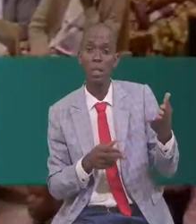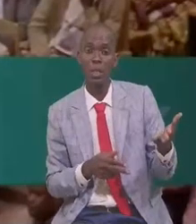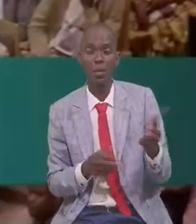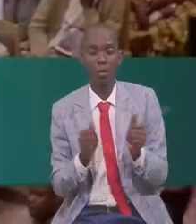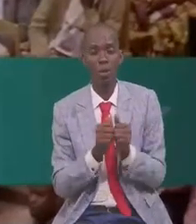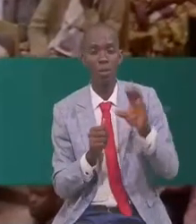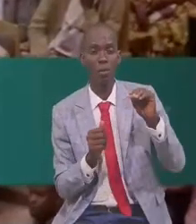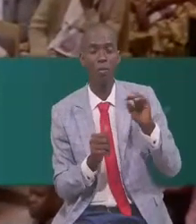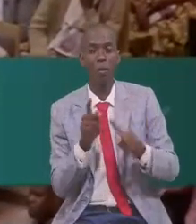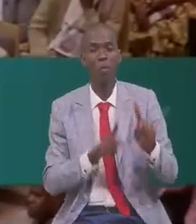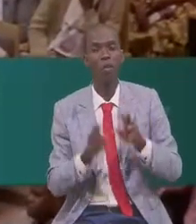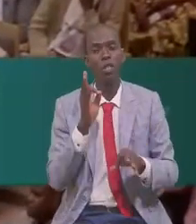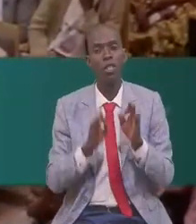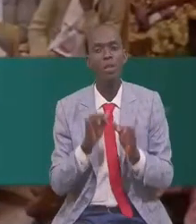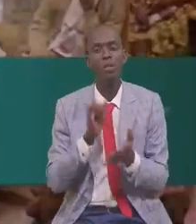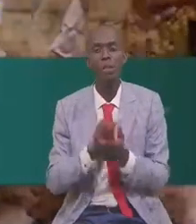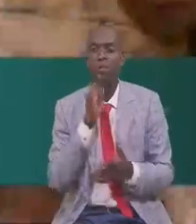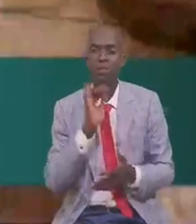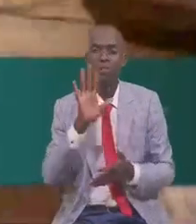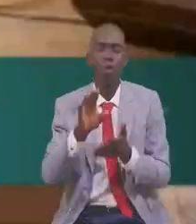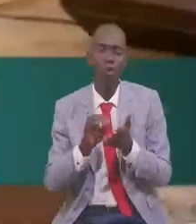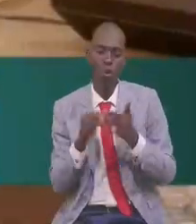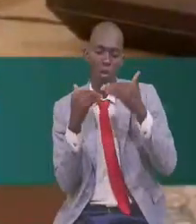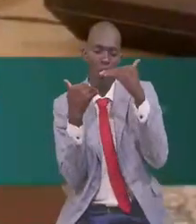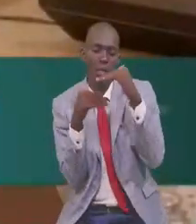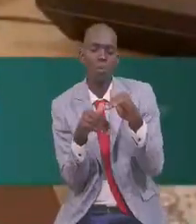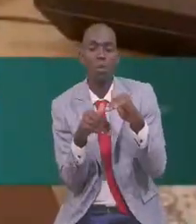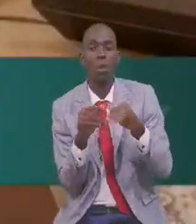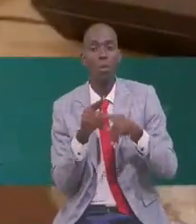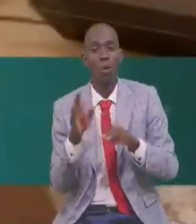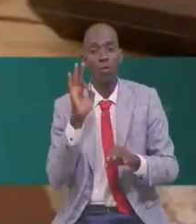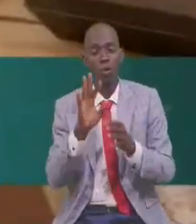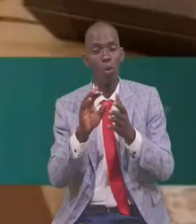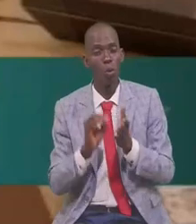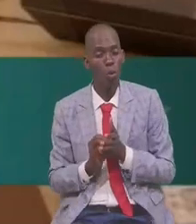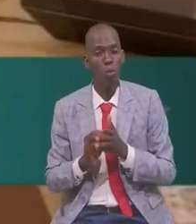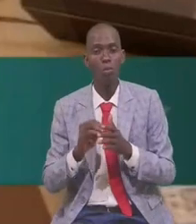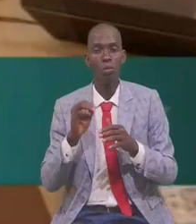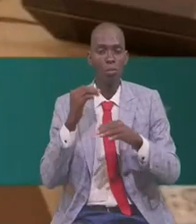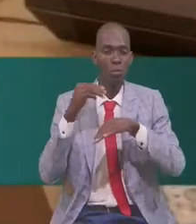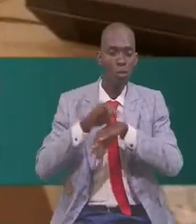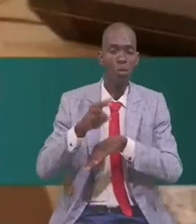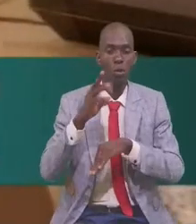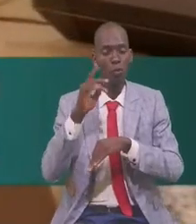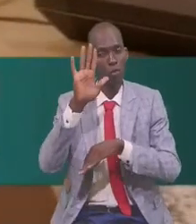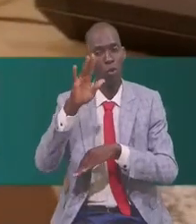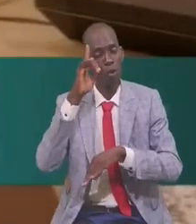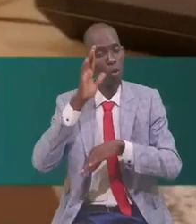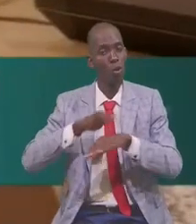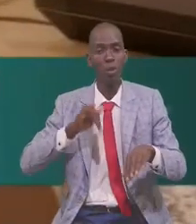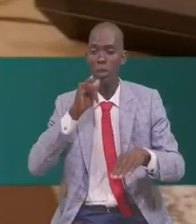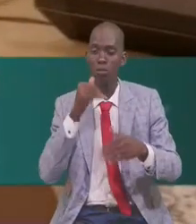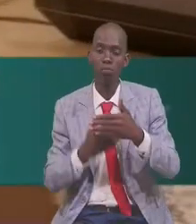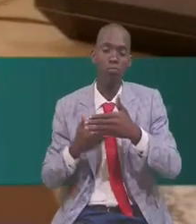Mais si ton ministère et ton appel vont au-delà de l'heure, tu dois leur dire, restez là où vous êtes, là où vous